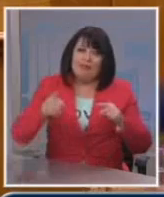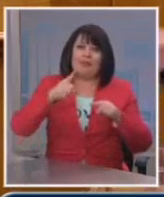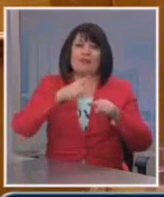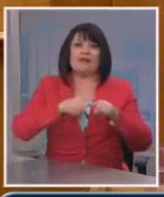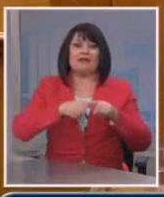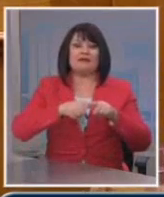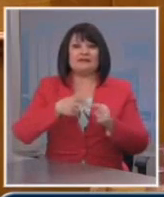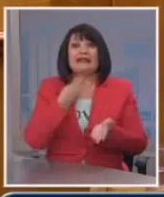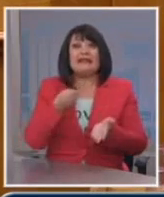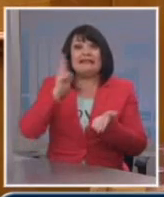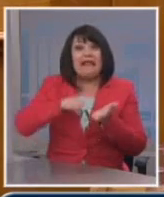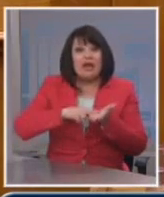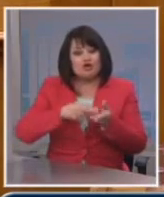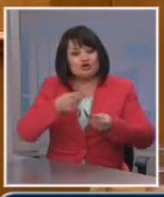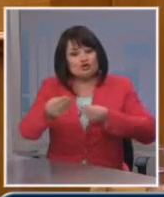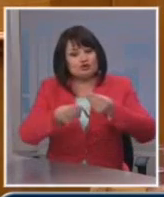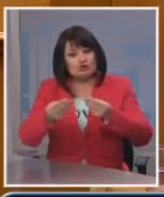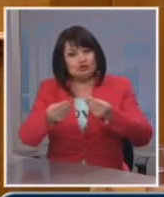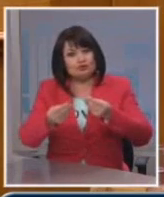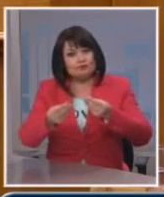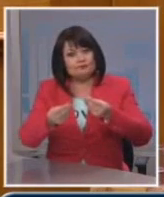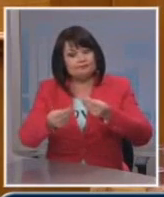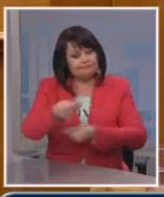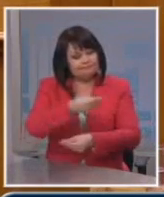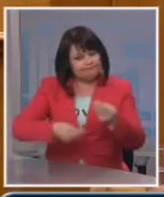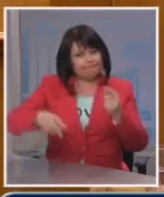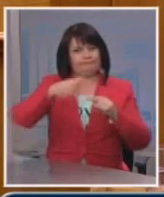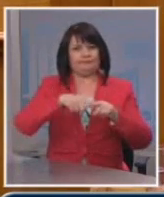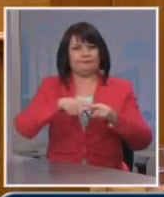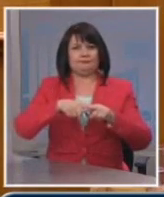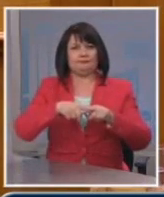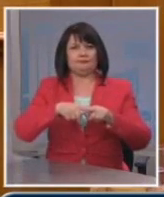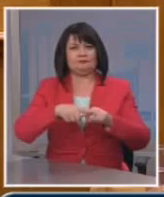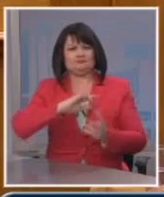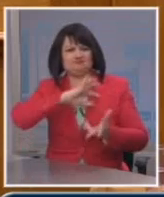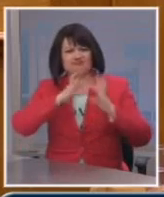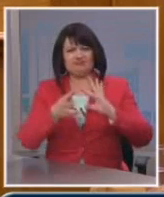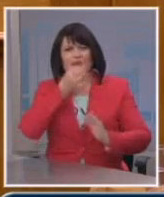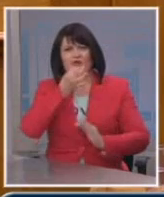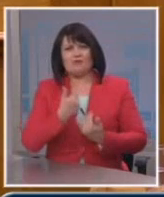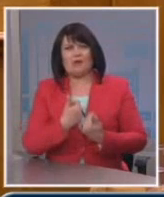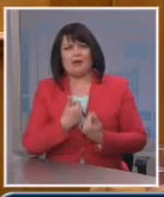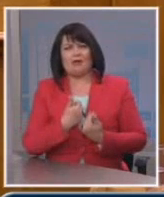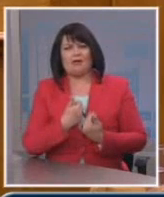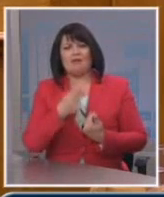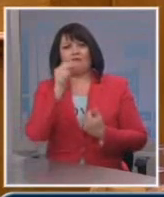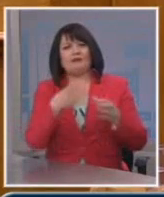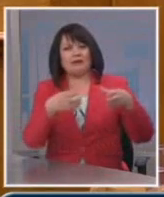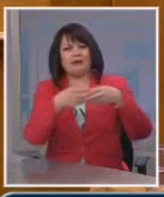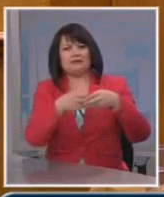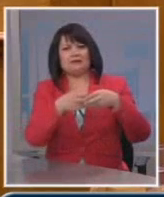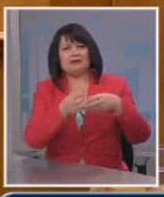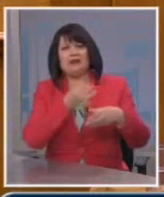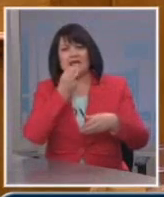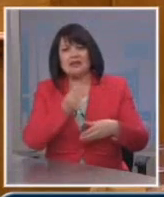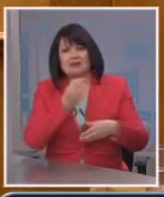ανταποδοτικό τέλος, γιατί είδα να παραφράζεται και αυτά που είπα και στην ομιλία μου στην κοινωνική ομάδα, συνέκρινα τι θα